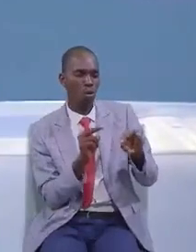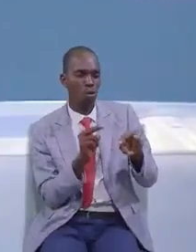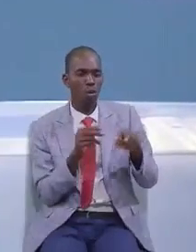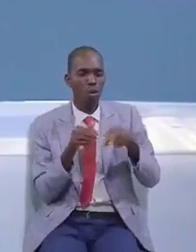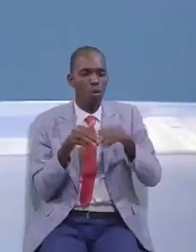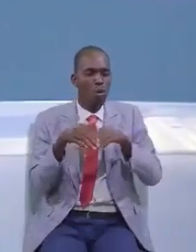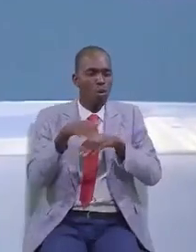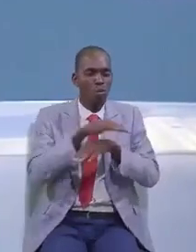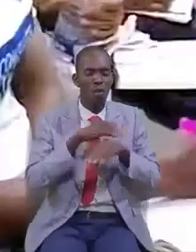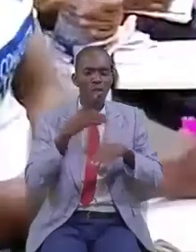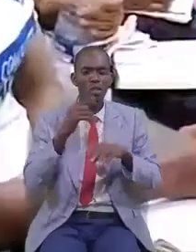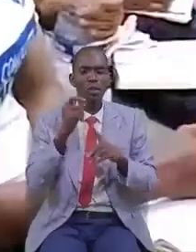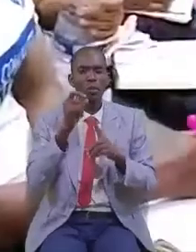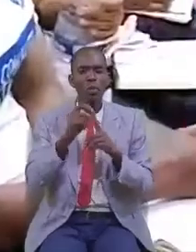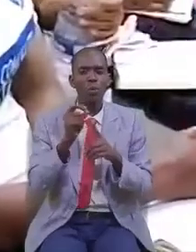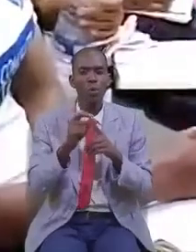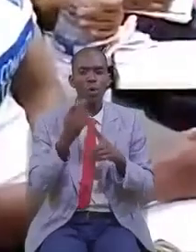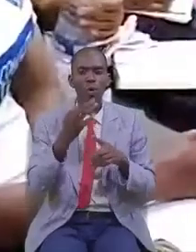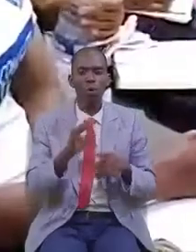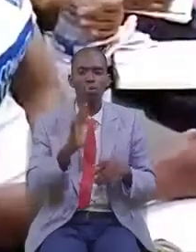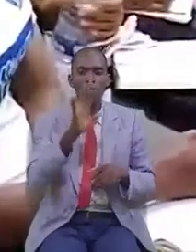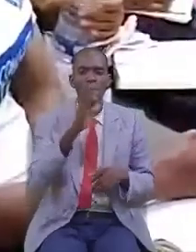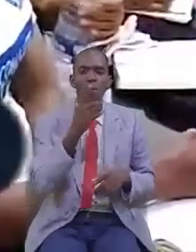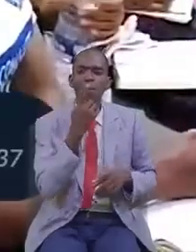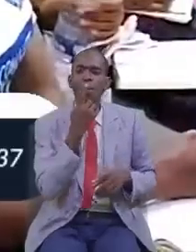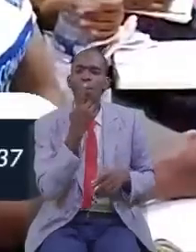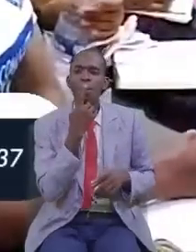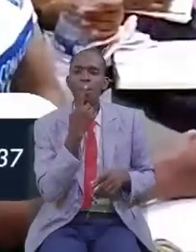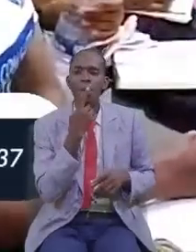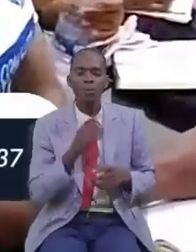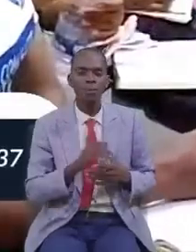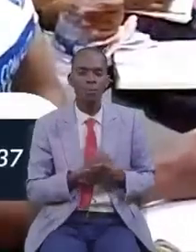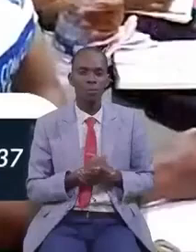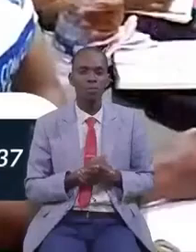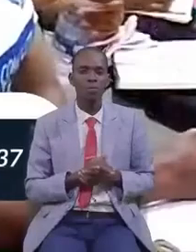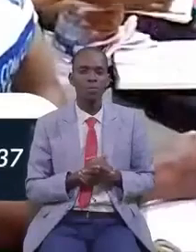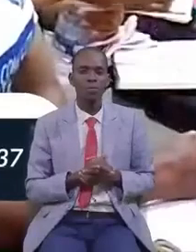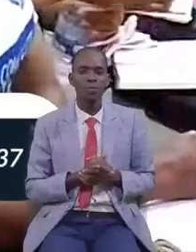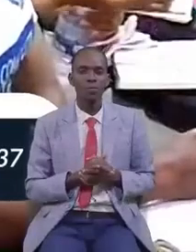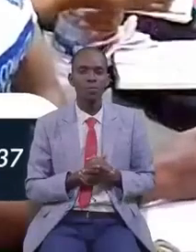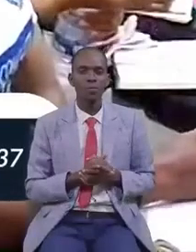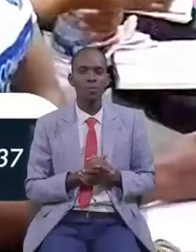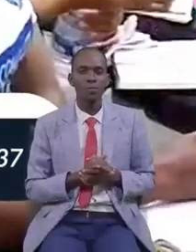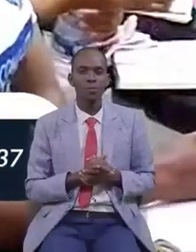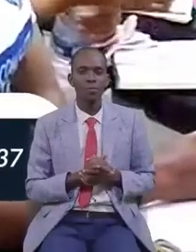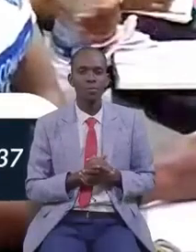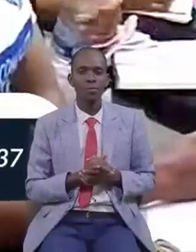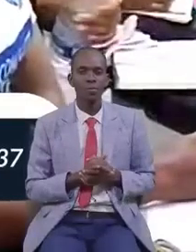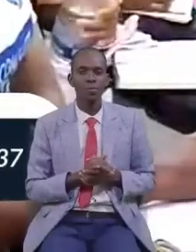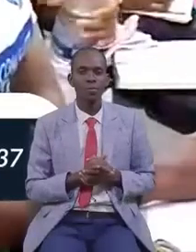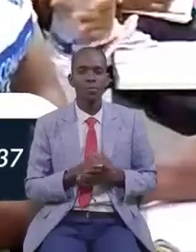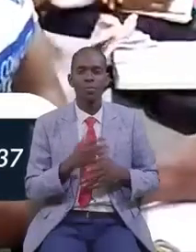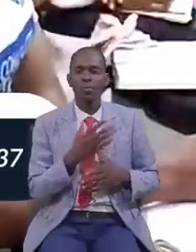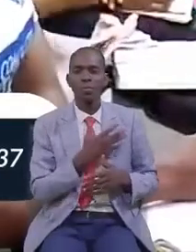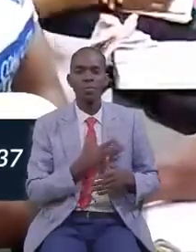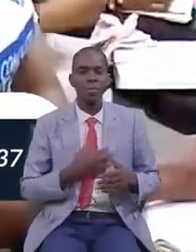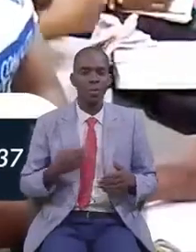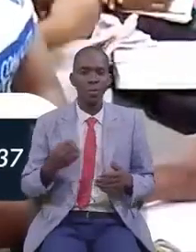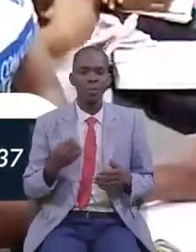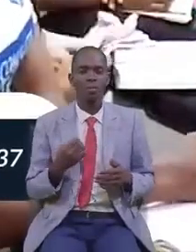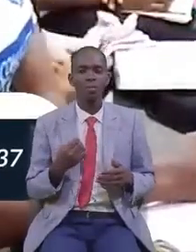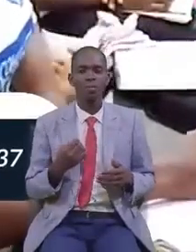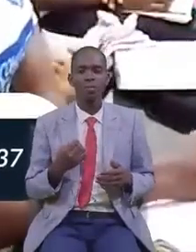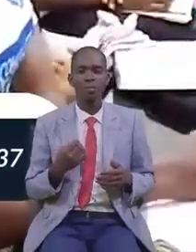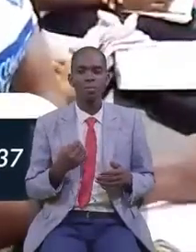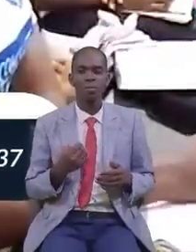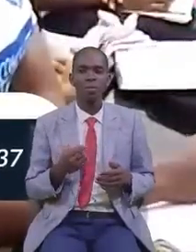of your mouth. ఇక్కడ ఉన్న మాట ఏమిటంటే మీ నోటి మాటలను గమనించుకోవాలి. There are words, పదాలు, మాటలు.